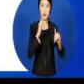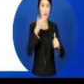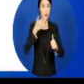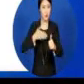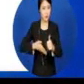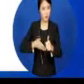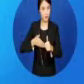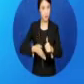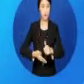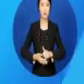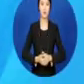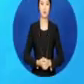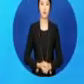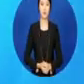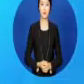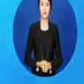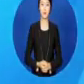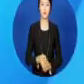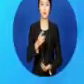바랍니다.